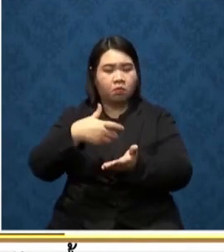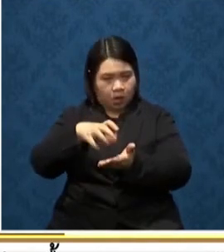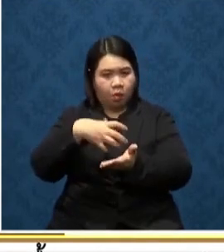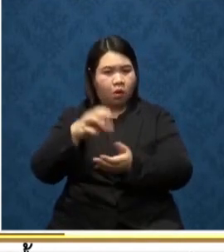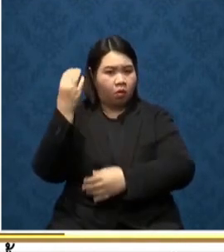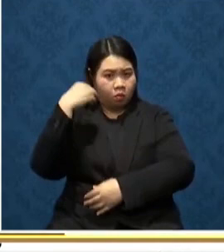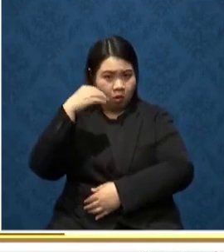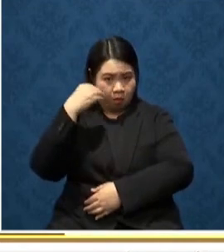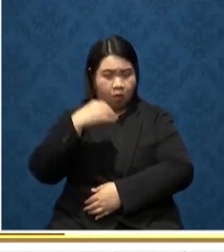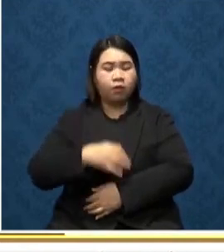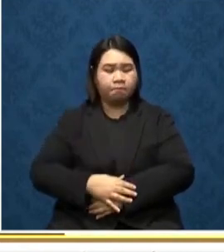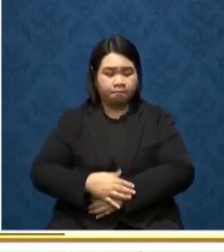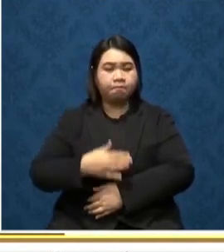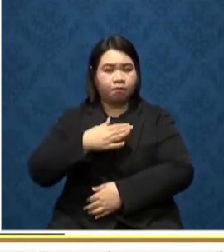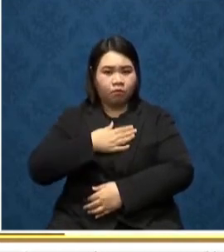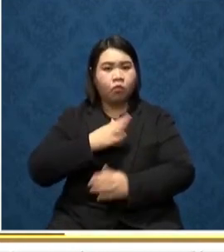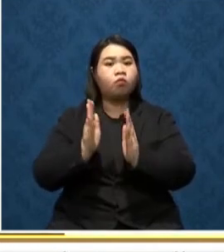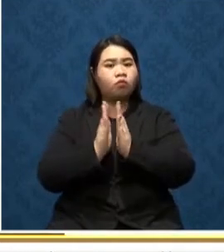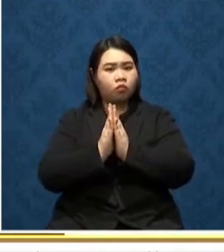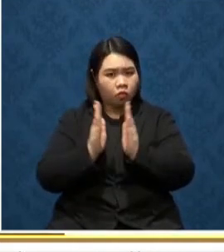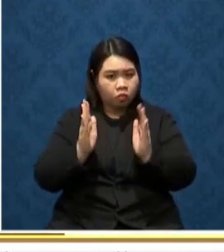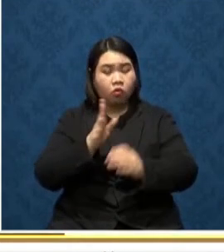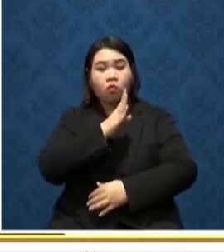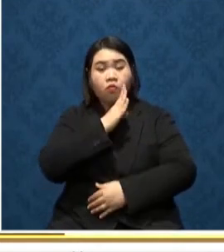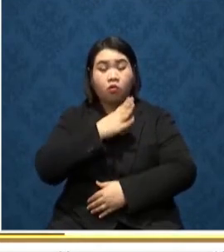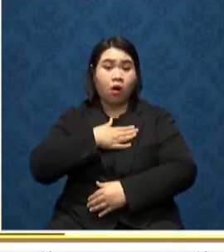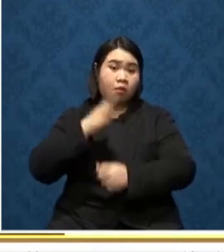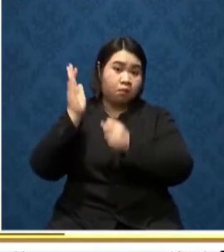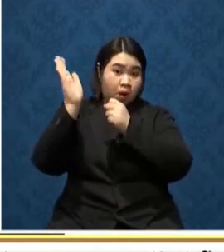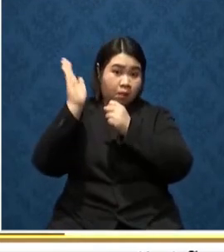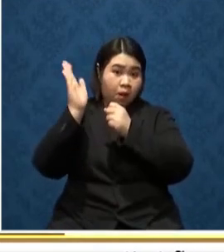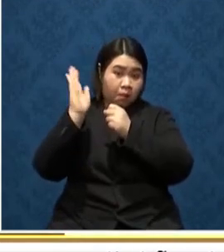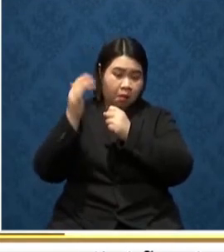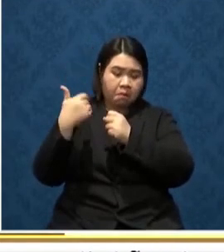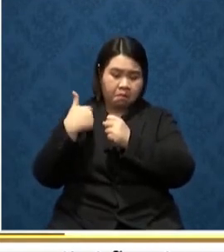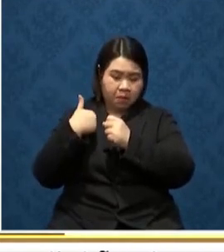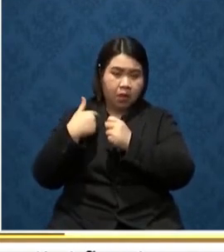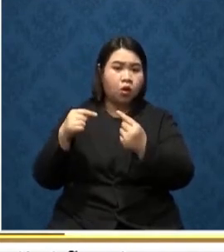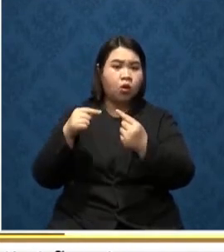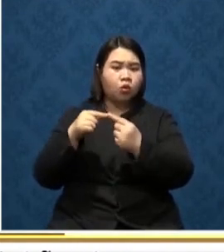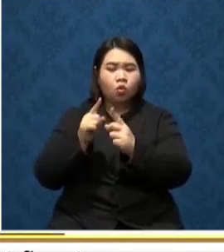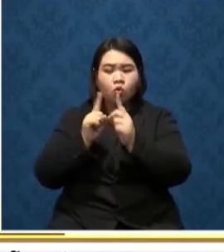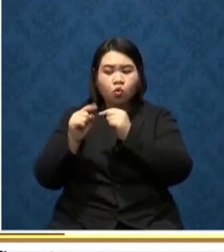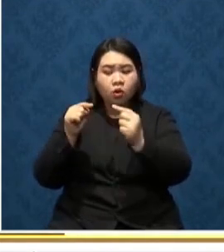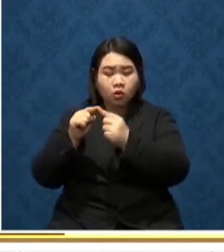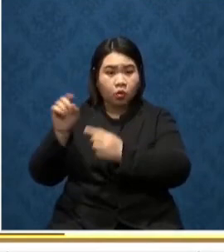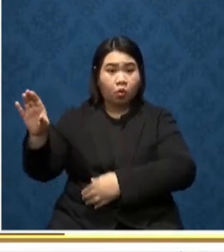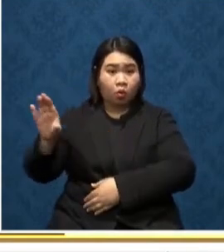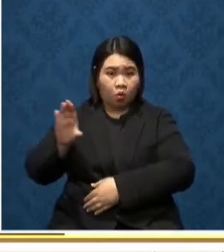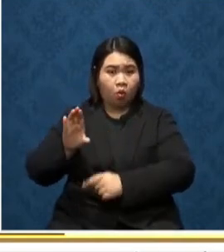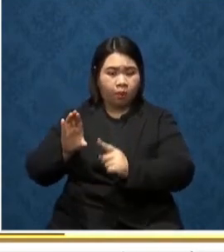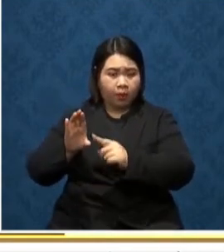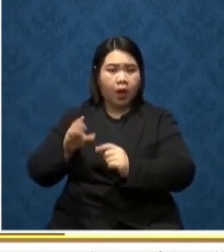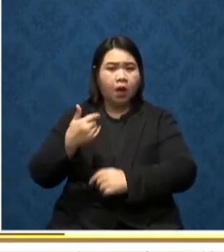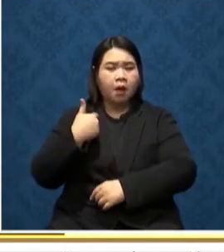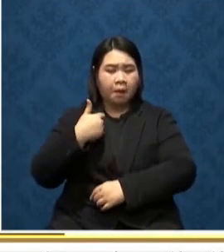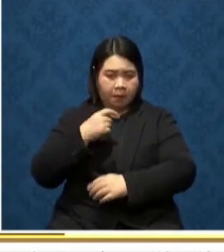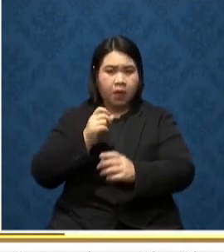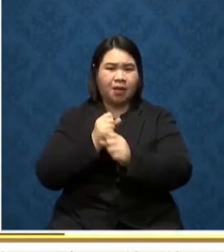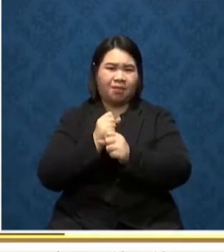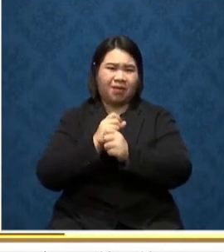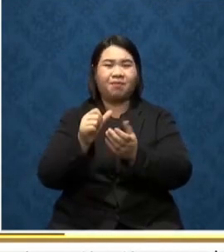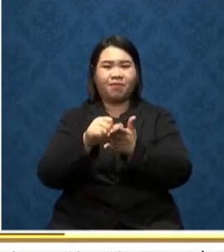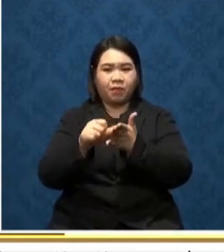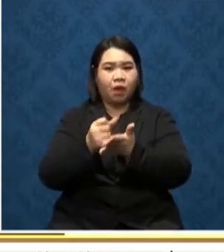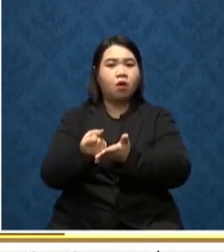สปาแห่งนี้เวลาเราอาภิปลายประสานทางด้านเกามานผมกได้รับการแก้ไข